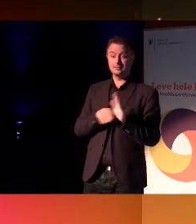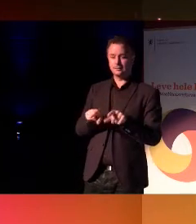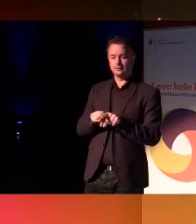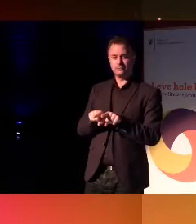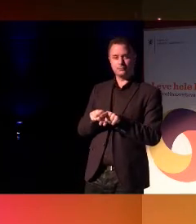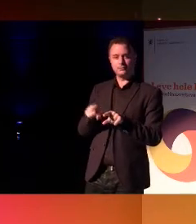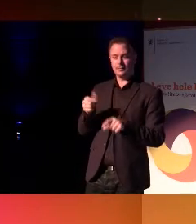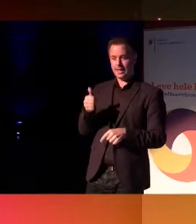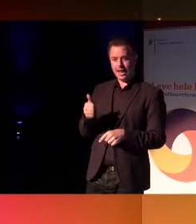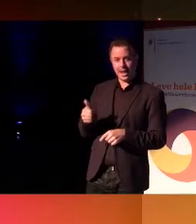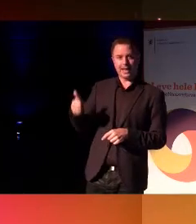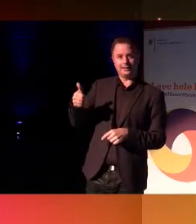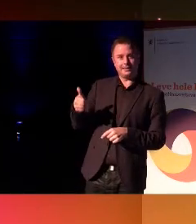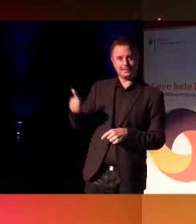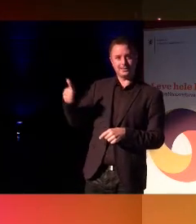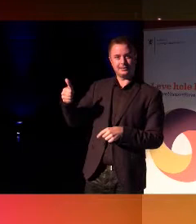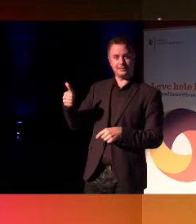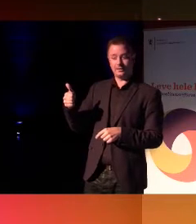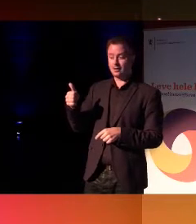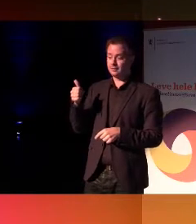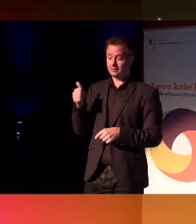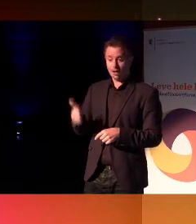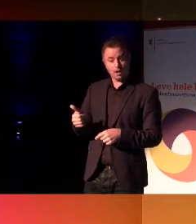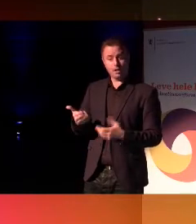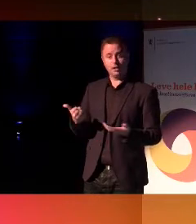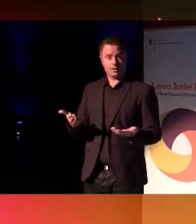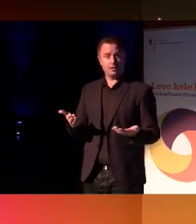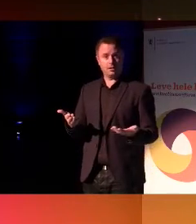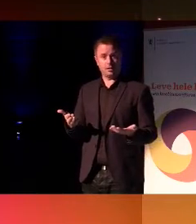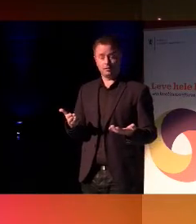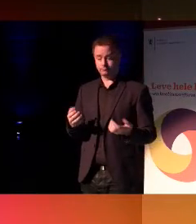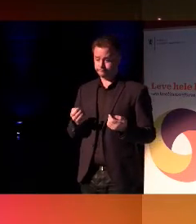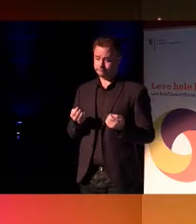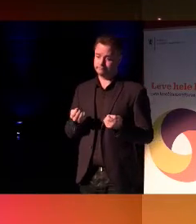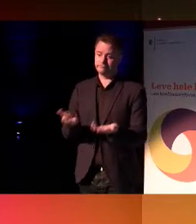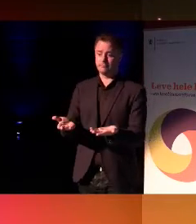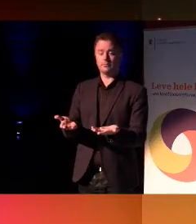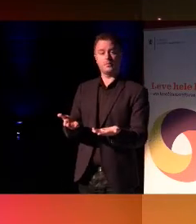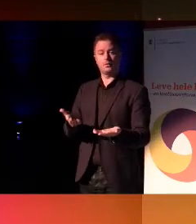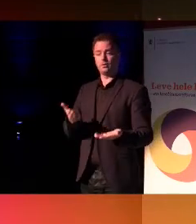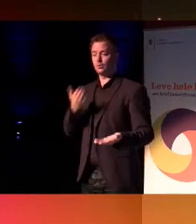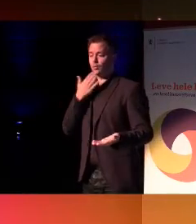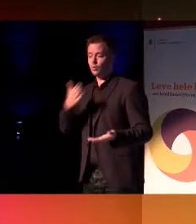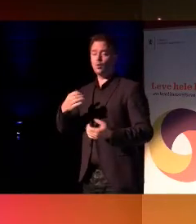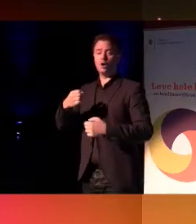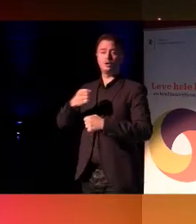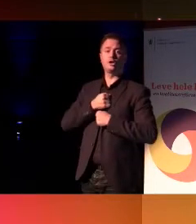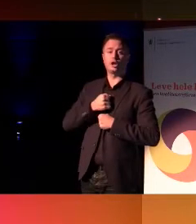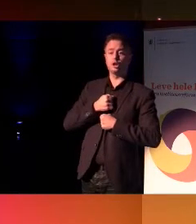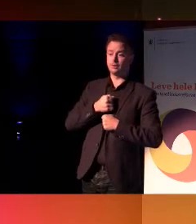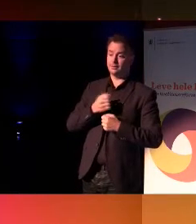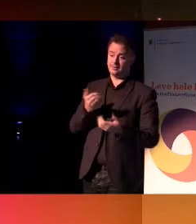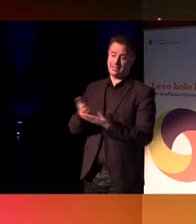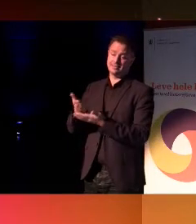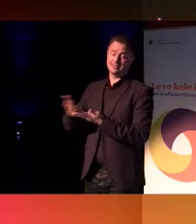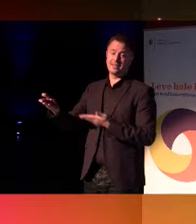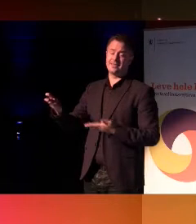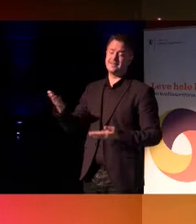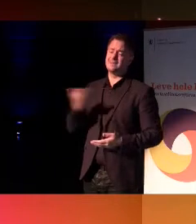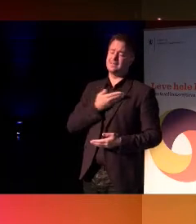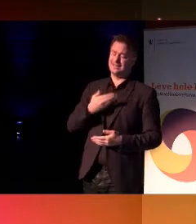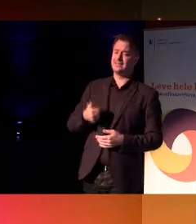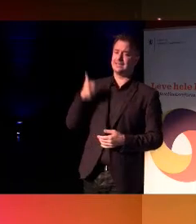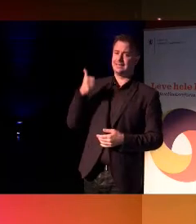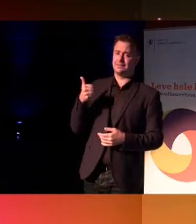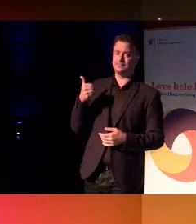få gode og trygge tjenester, det særdeles viktig også sett fra vårt perspektiv. Så kan man si da, ja, virker